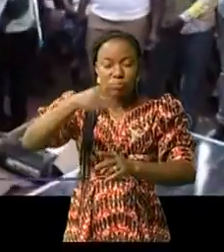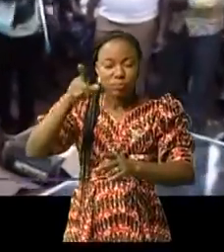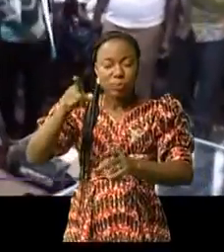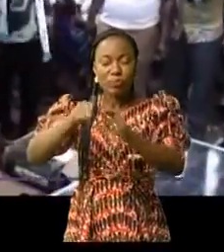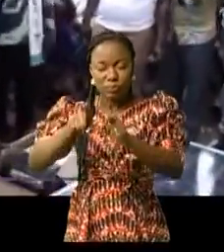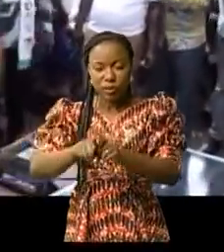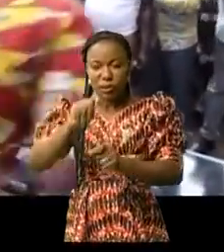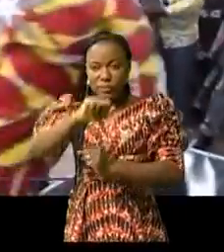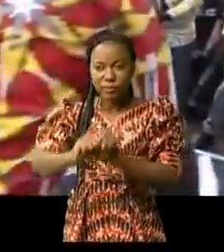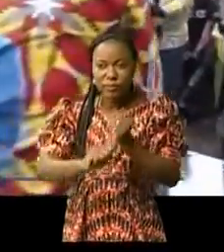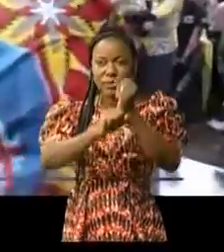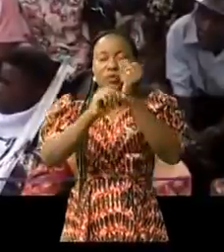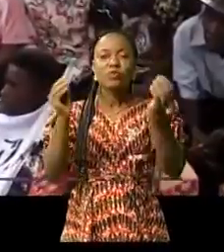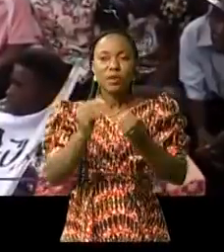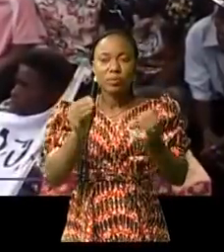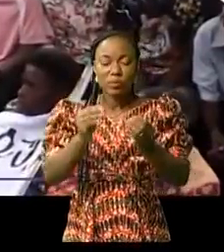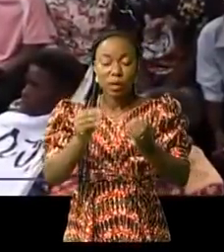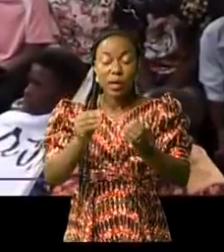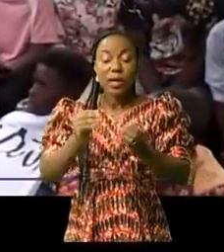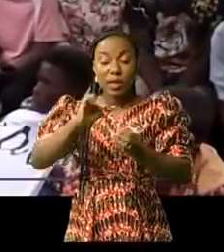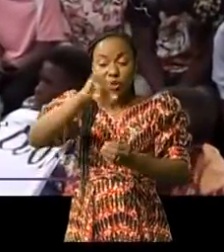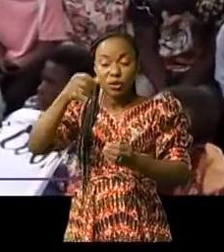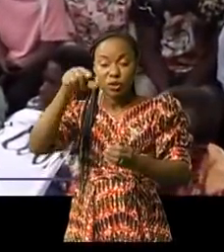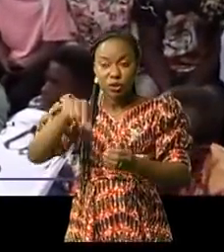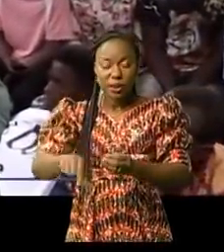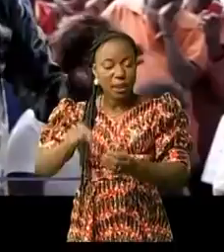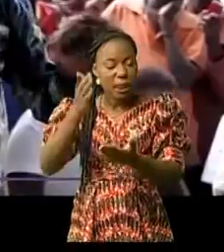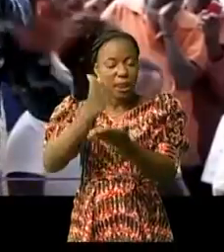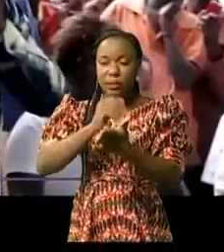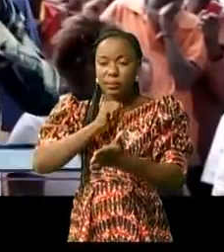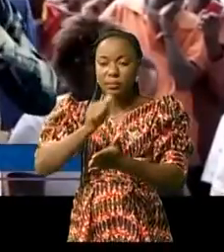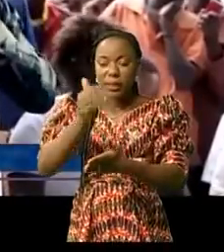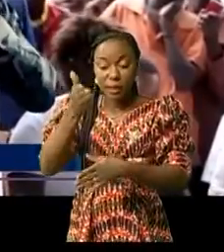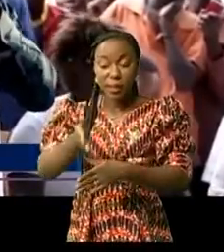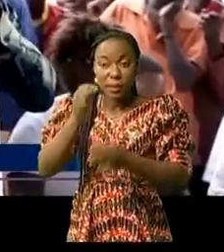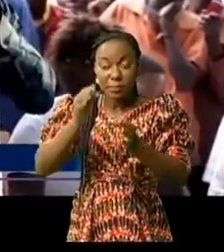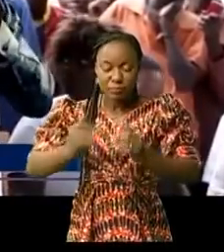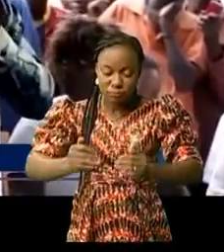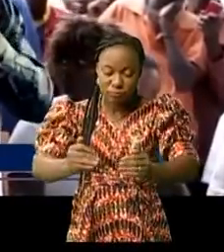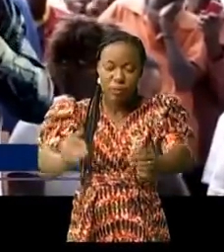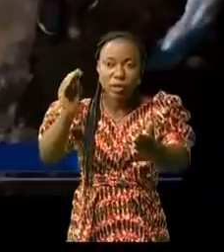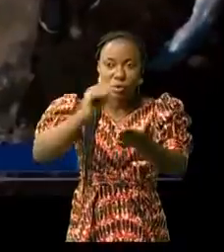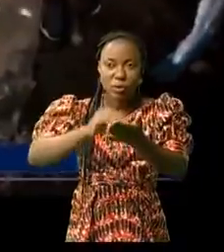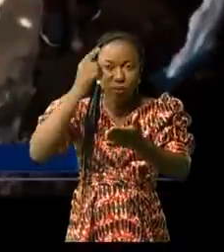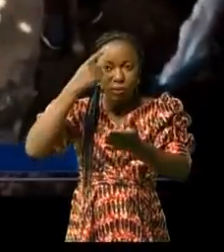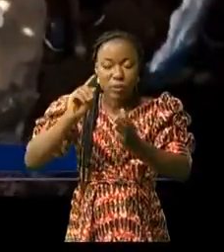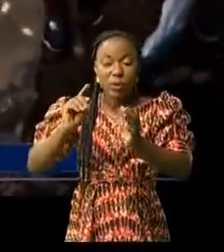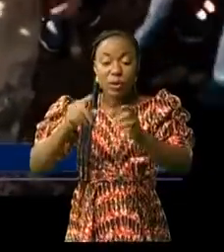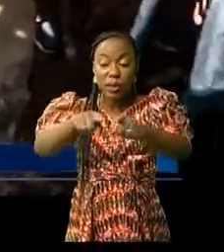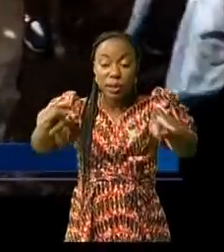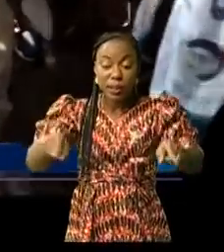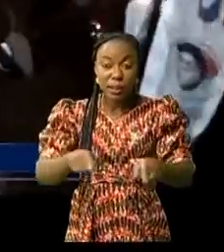et jean jacques et lacanau ne compte pas s'arrêter là ils annoncent la construction d'une salle des spectacles modernes